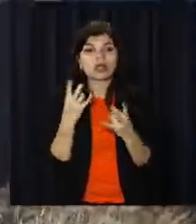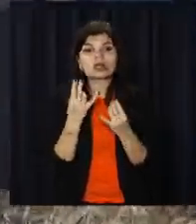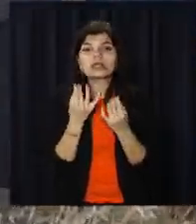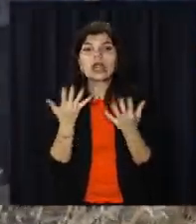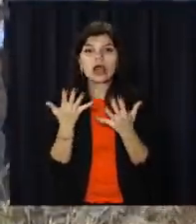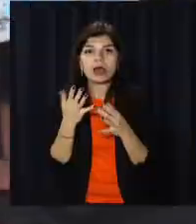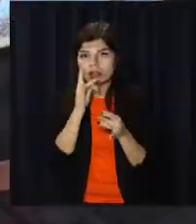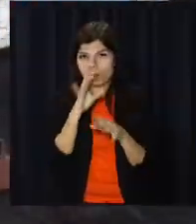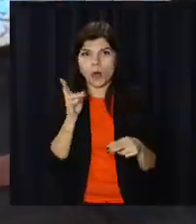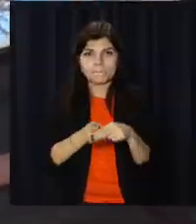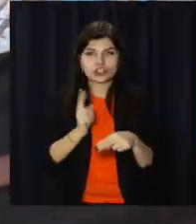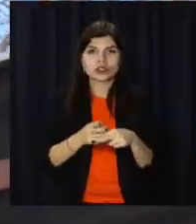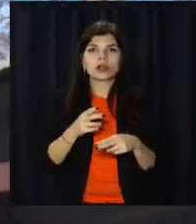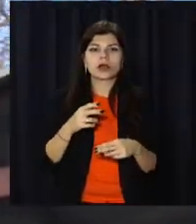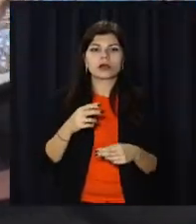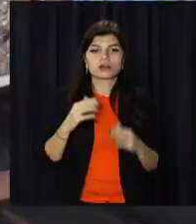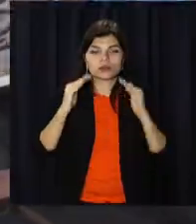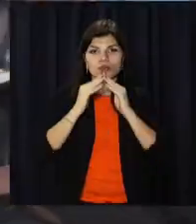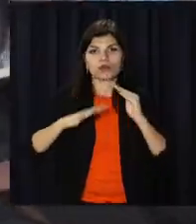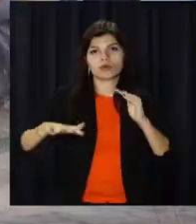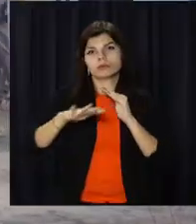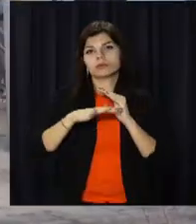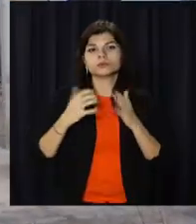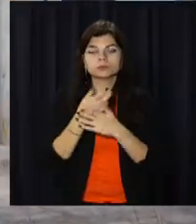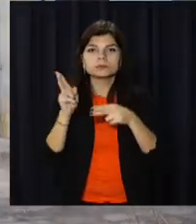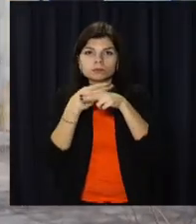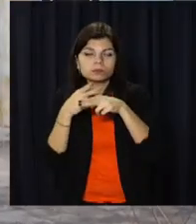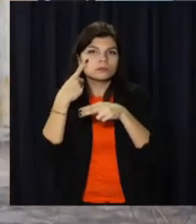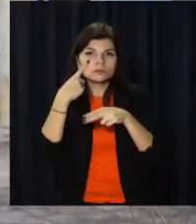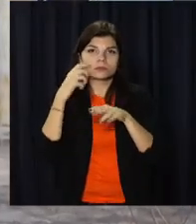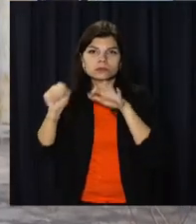жодна незаконна споруда. Лада Донець, Володимир Туркулець, Open News, телеканал «Відкритий».